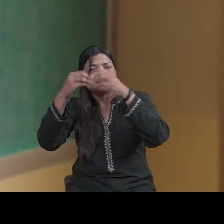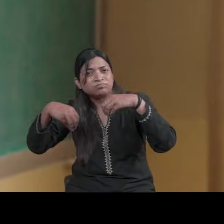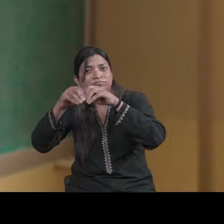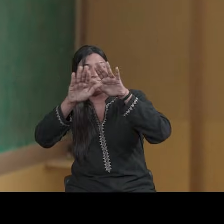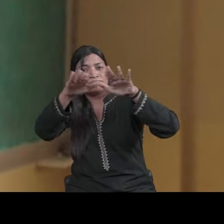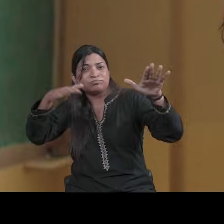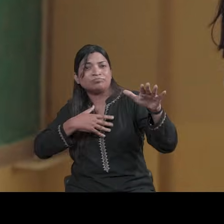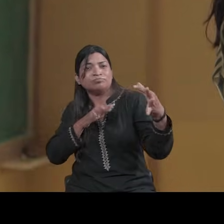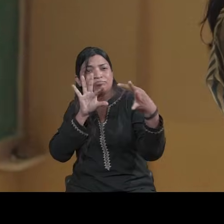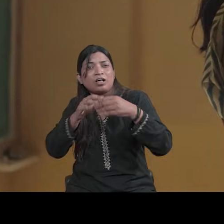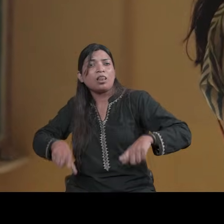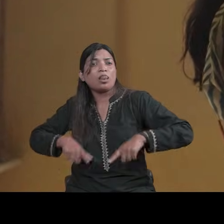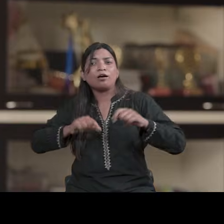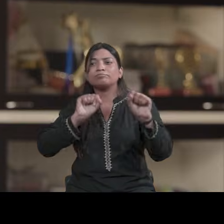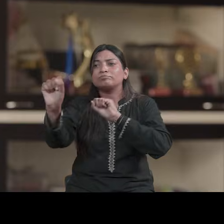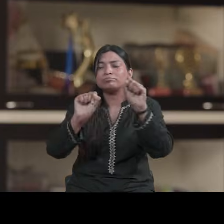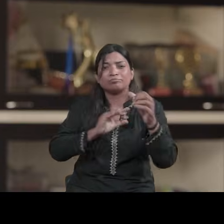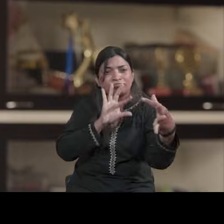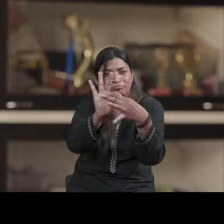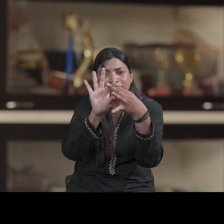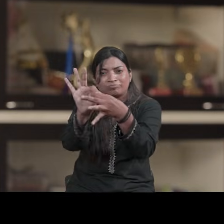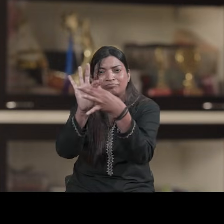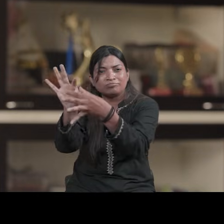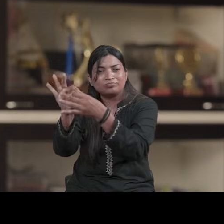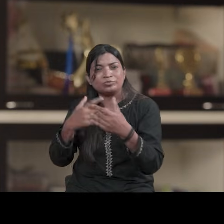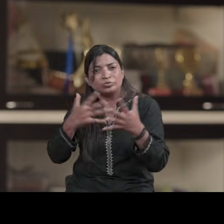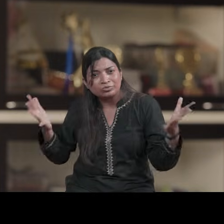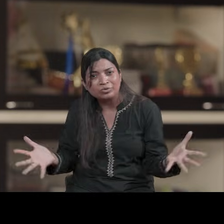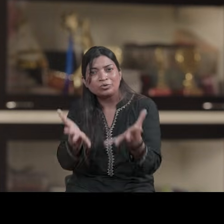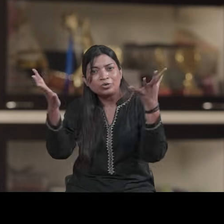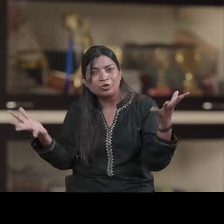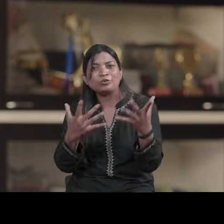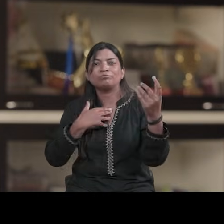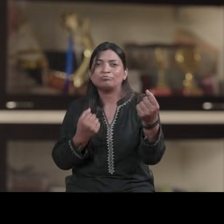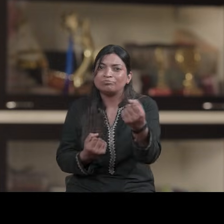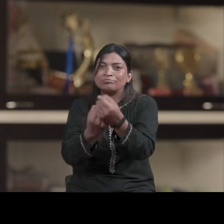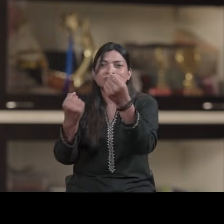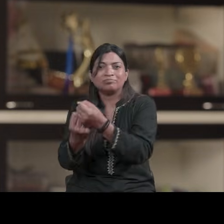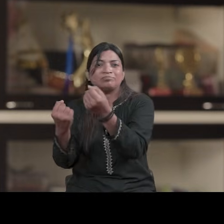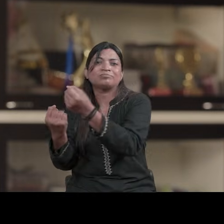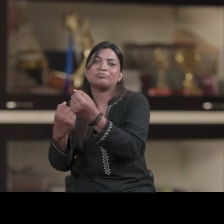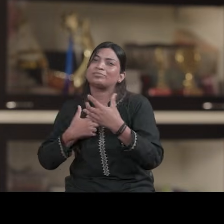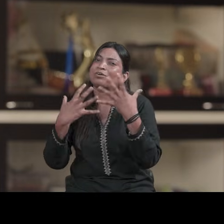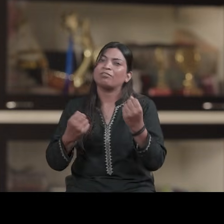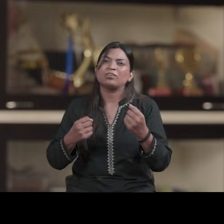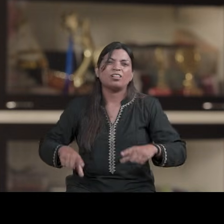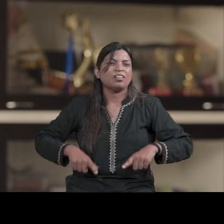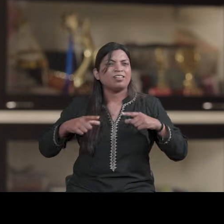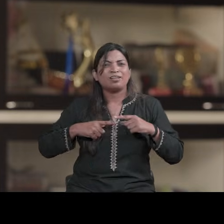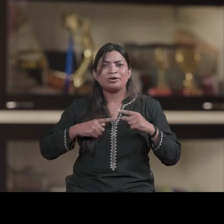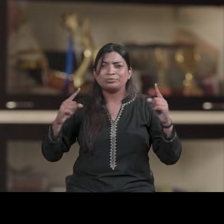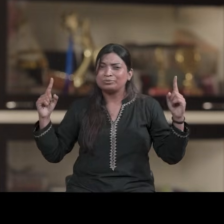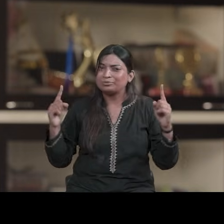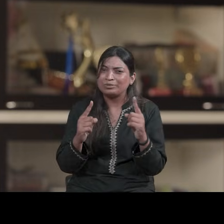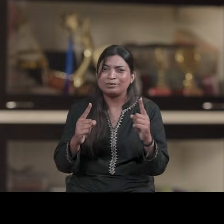पाएंगे उतना अच्छा होगा, क्योंकि जीवन बहुत थोड़ा सा होता है और अब तो सर्टेनिटी भी नहीं है कि अभी बैठ के बात